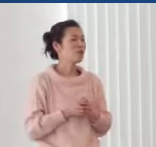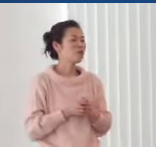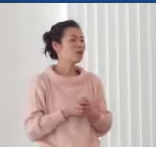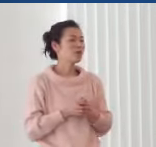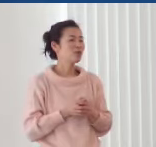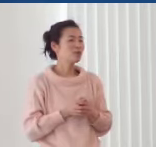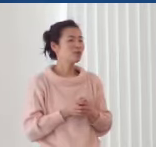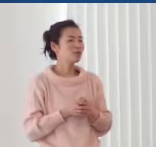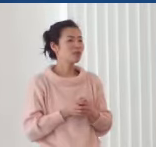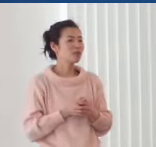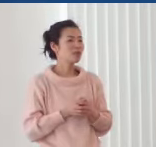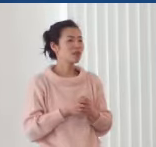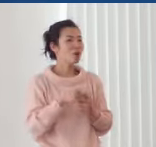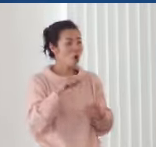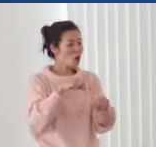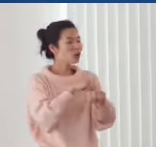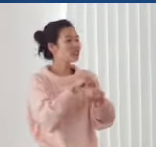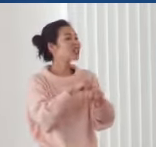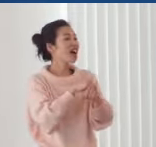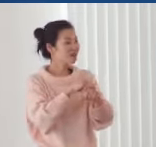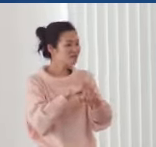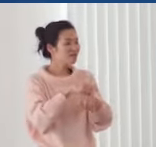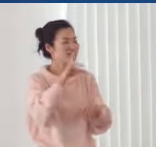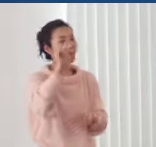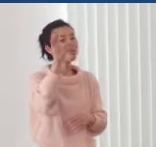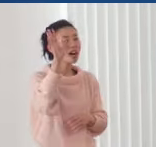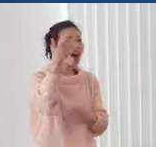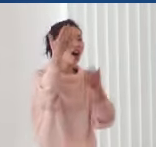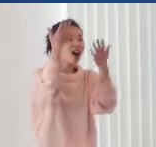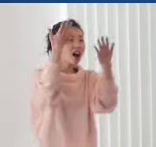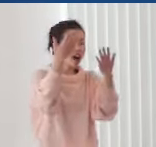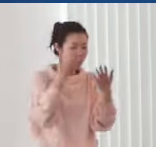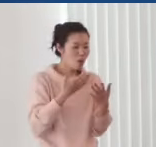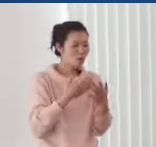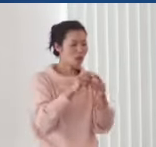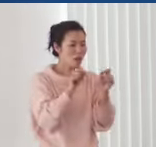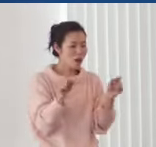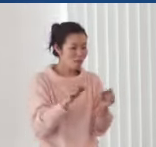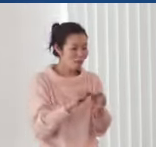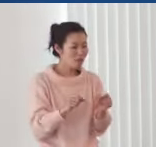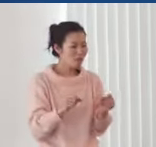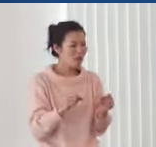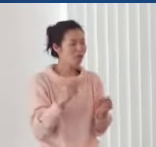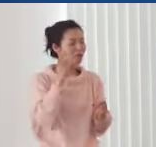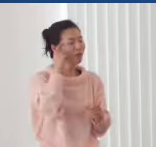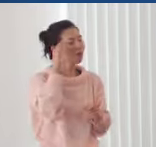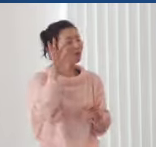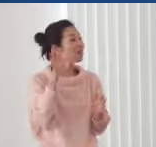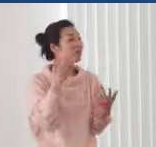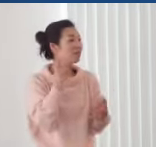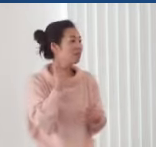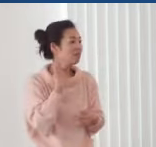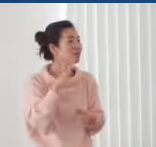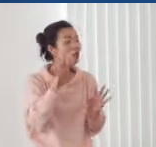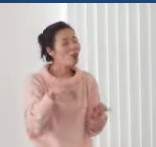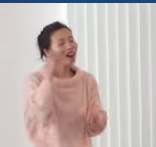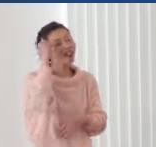皆さんはこの時間が神様から与えられている賜物だっていうことをどれぐらい感謝しておられるでしょう